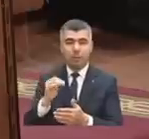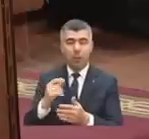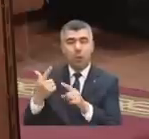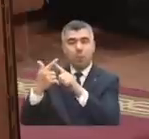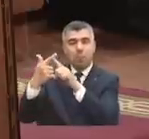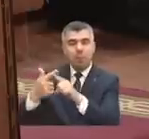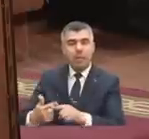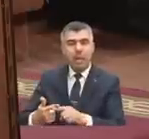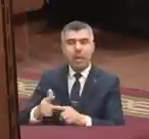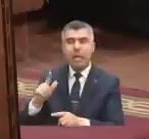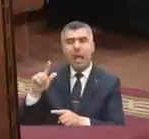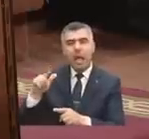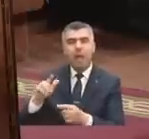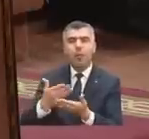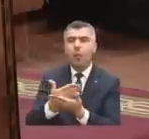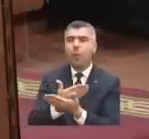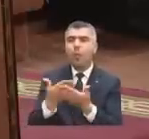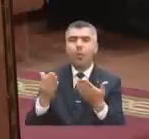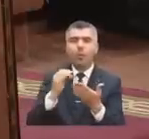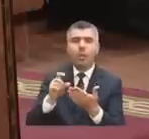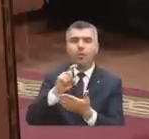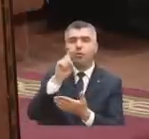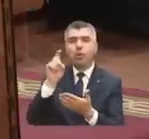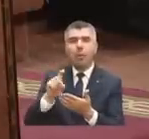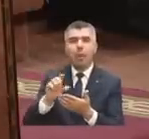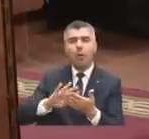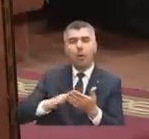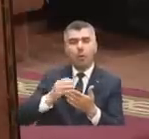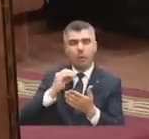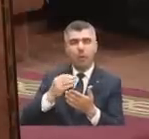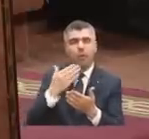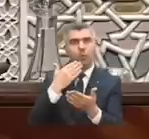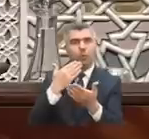محلولين عند جميع جماعه ترابيه